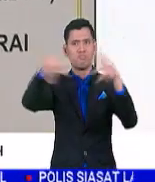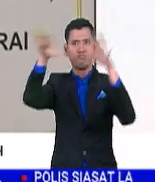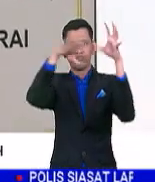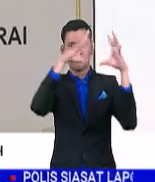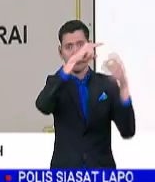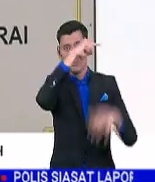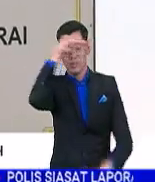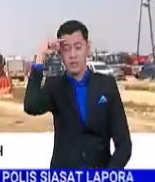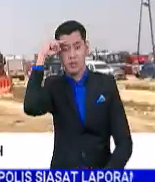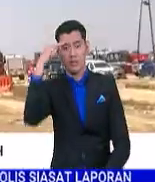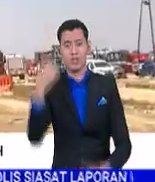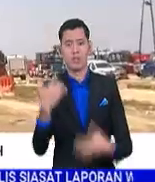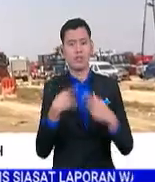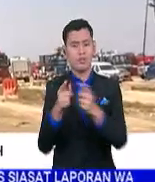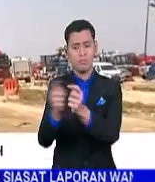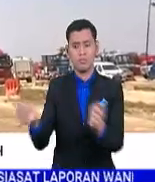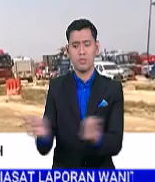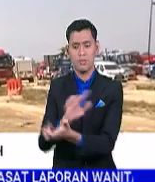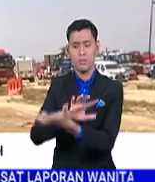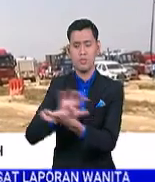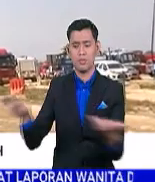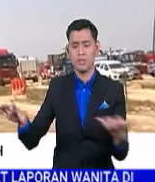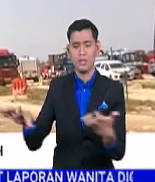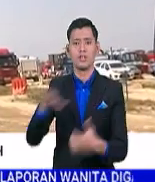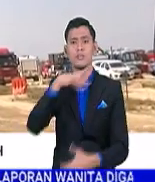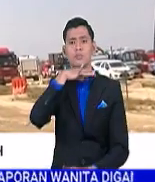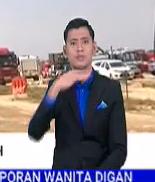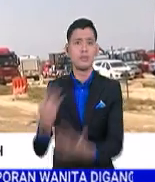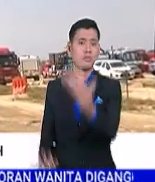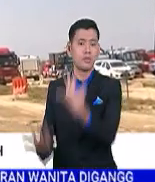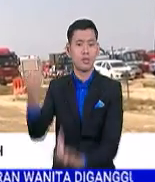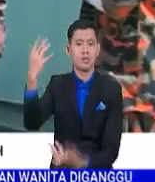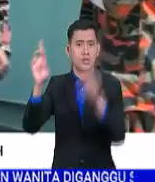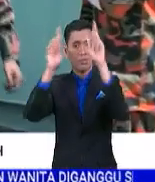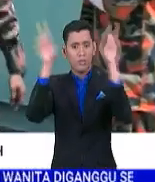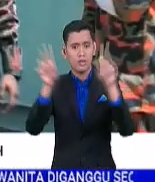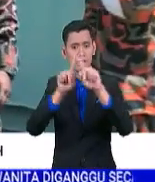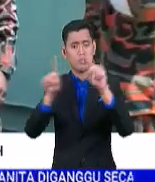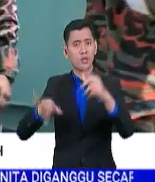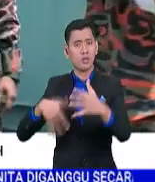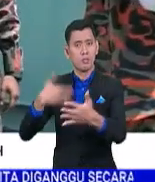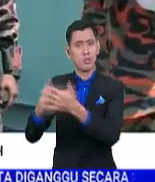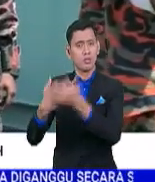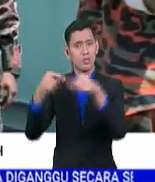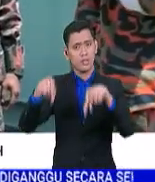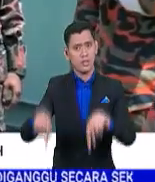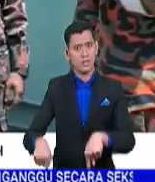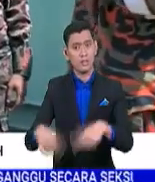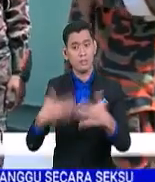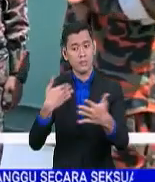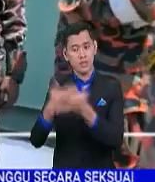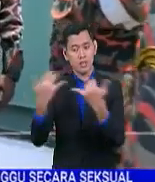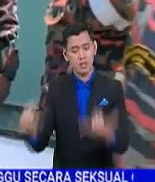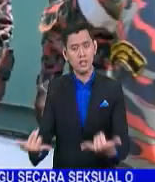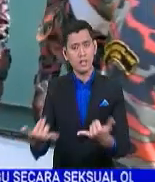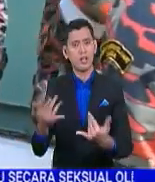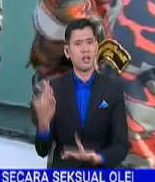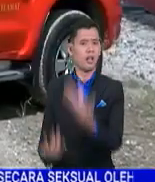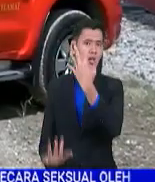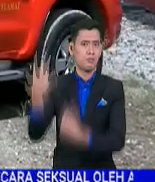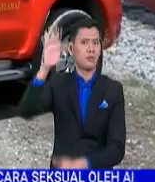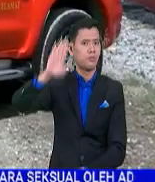Tapak pelupusan sampah Pulau Burung dilaporkan terbakar Rabu lalu, namun sehingga hari ini api belum dapat dipadam